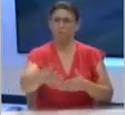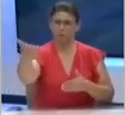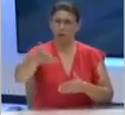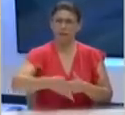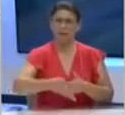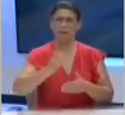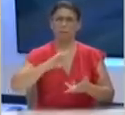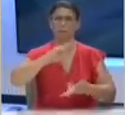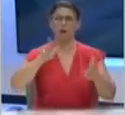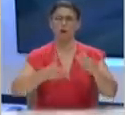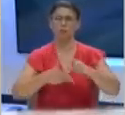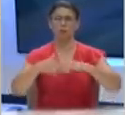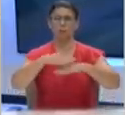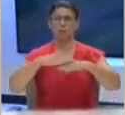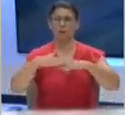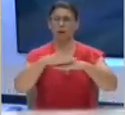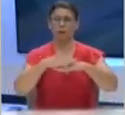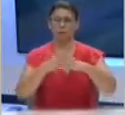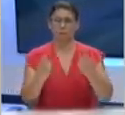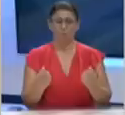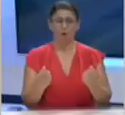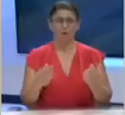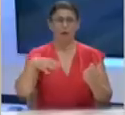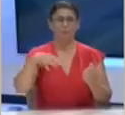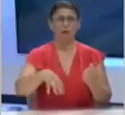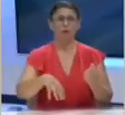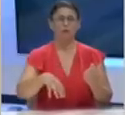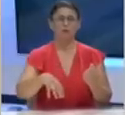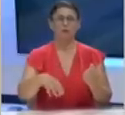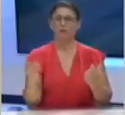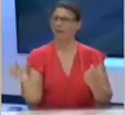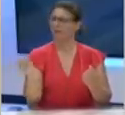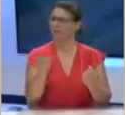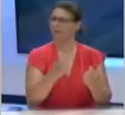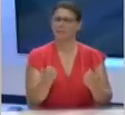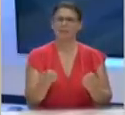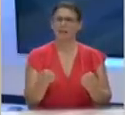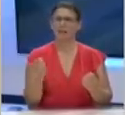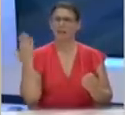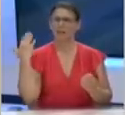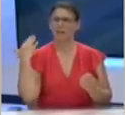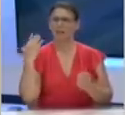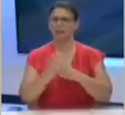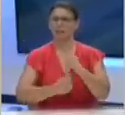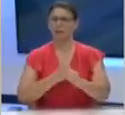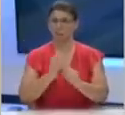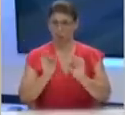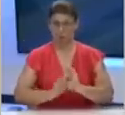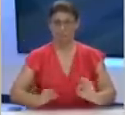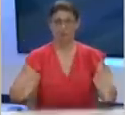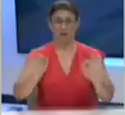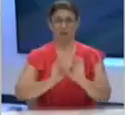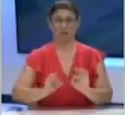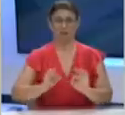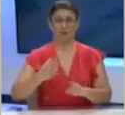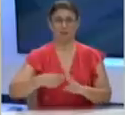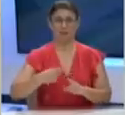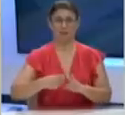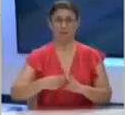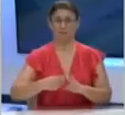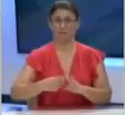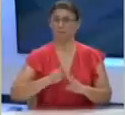επίπεδο, για τις μεγάλες προκλήσεις της εποχής μας. Εσείς τι κάνατε εκείνα τα χρόνια? Προετοιμάζατε τη χώρα? Προετοιμάζατε την